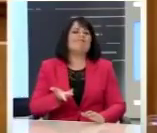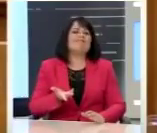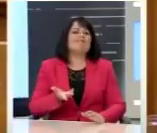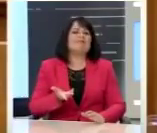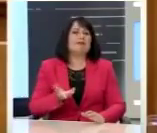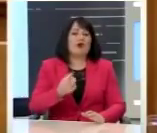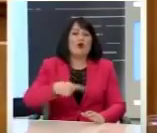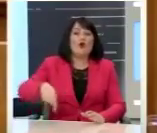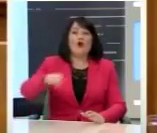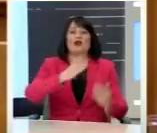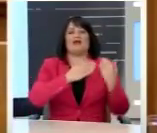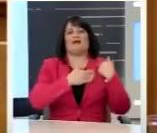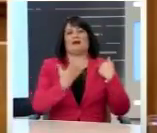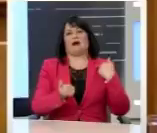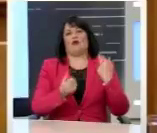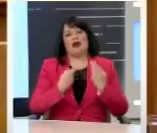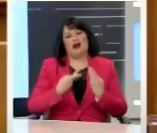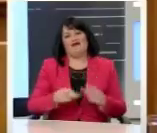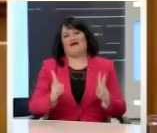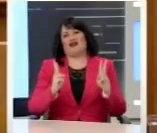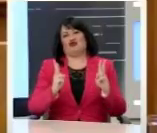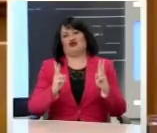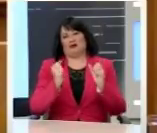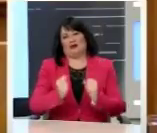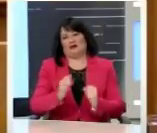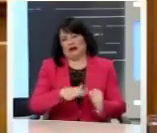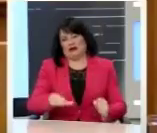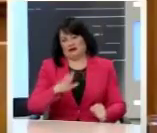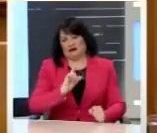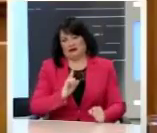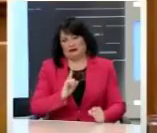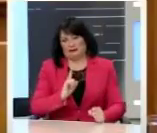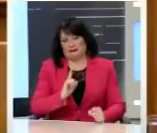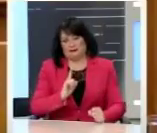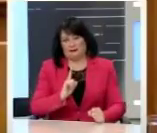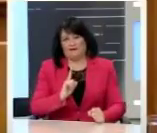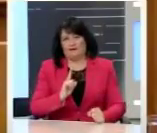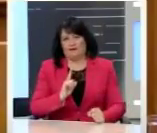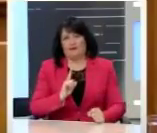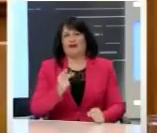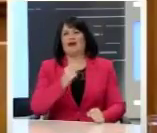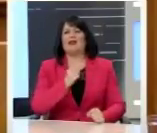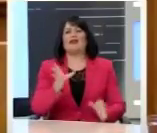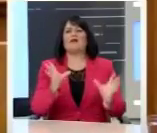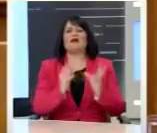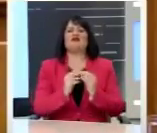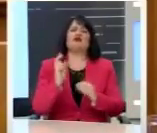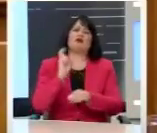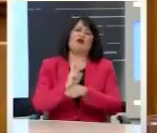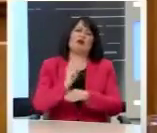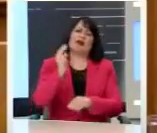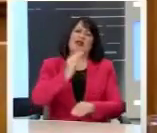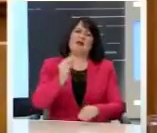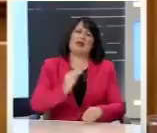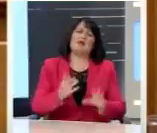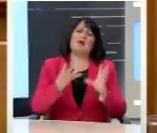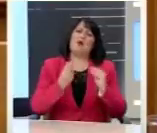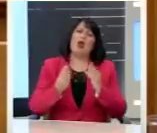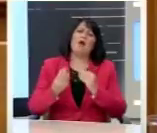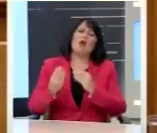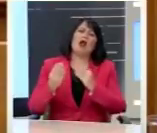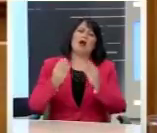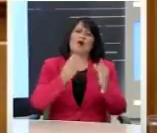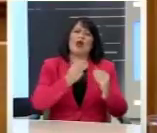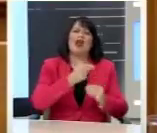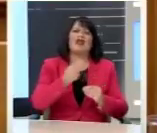έχουμε ευθύνη όλοι μας. Κυρίες και κύριοι συνάδελφοι, όσον αφορά τα υπόλοιπα, υπόθηκαν πολλά για